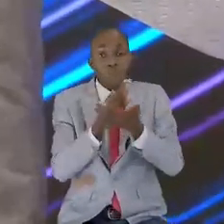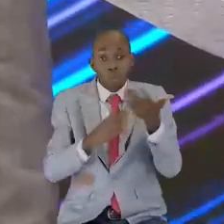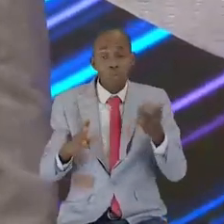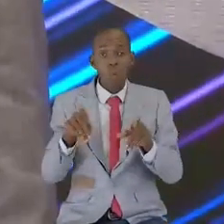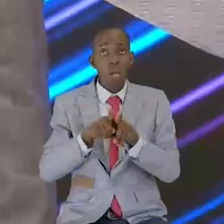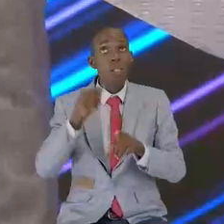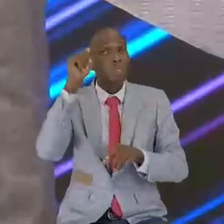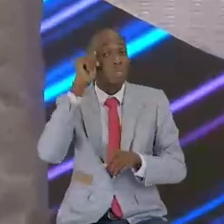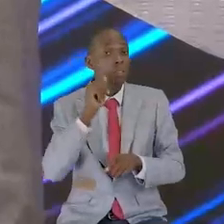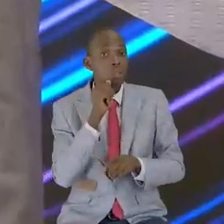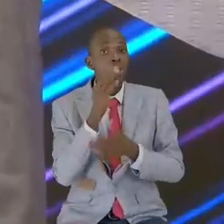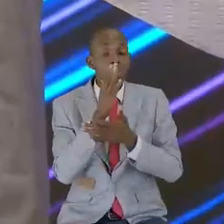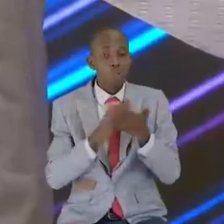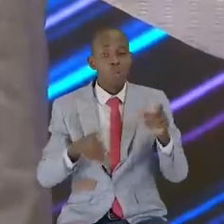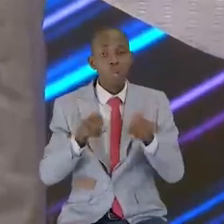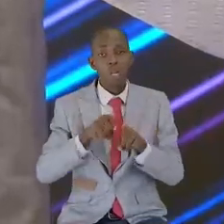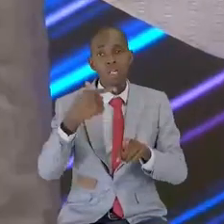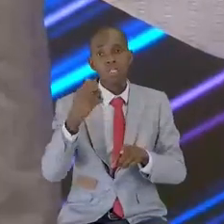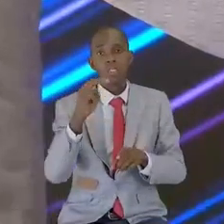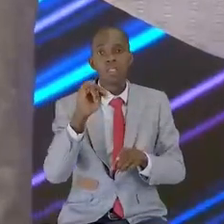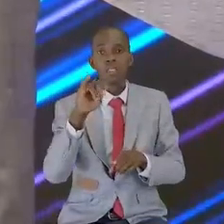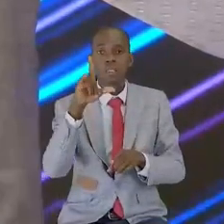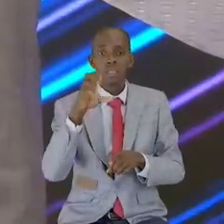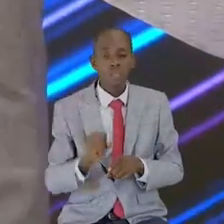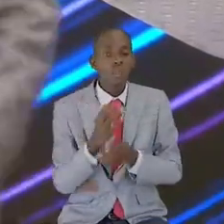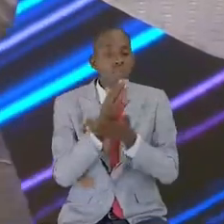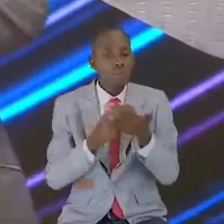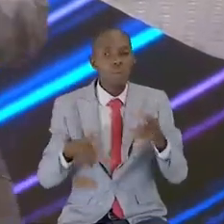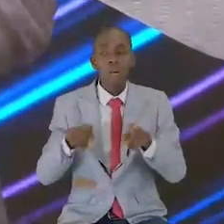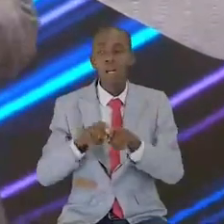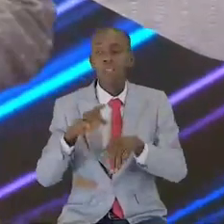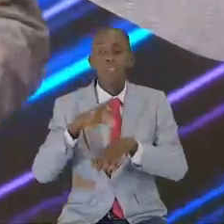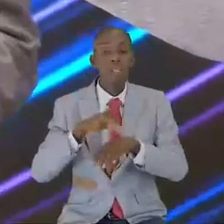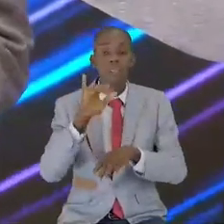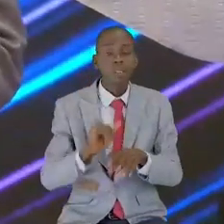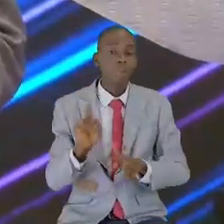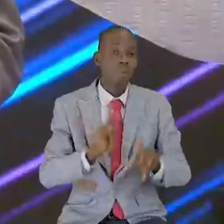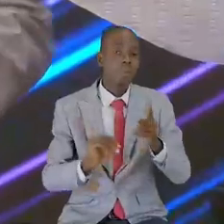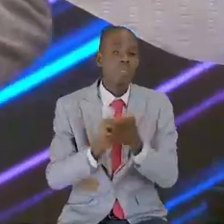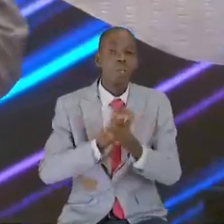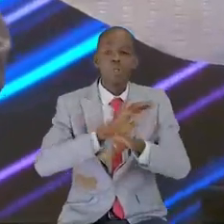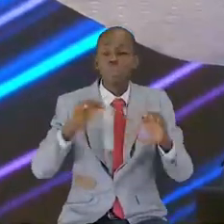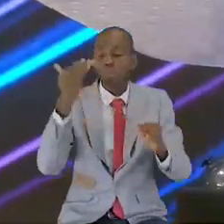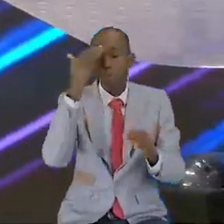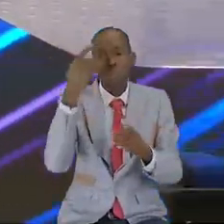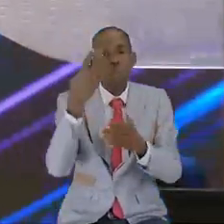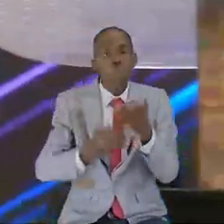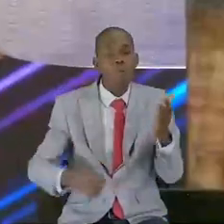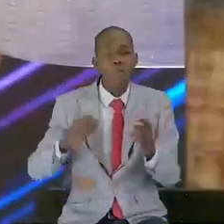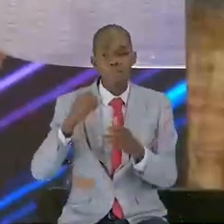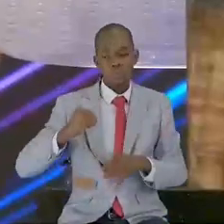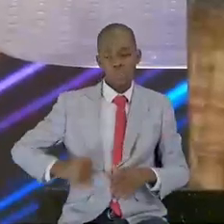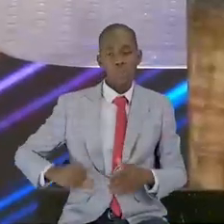qu'adultes, certains en tant que païens, certains en tant que païens qui ne connaissaient rien de la circoncision,